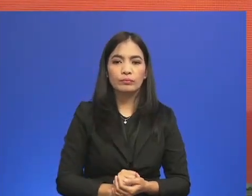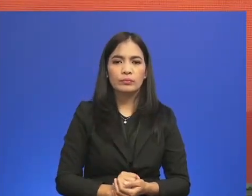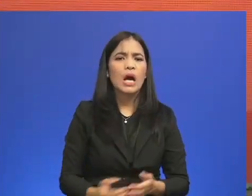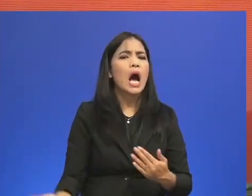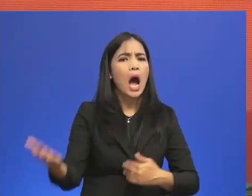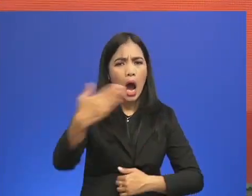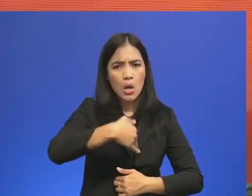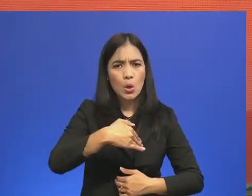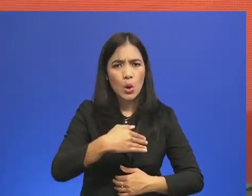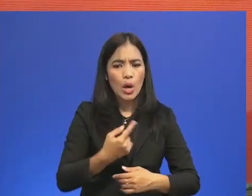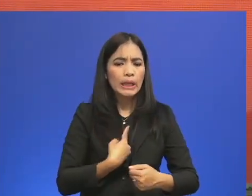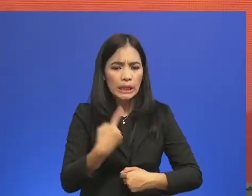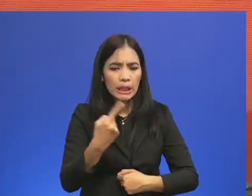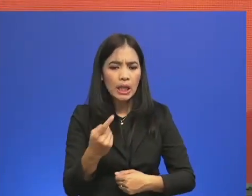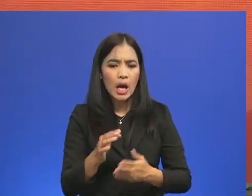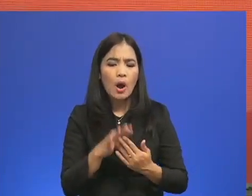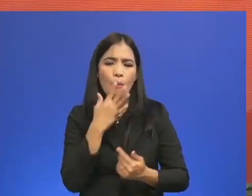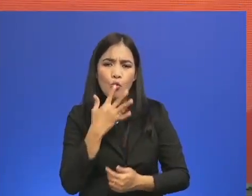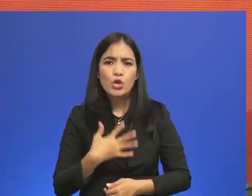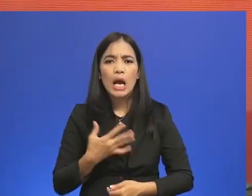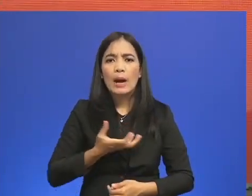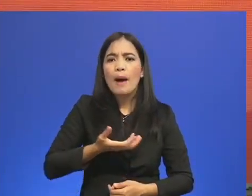ayo kita berambisi